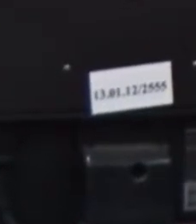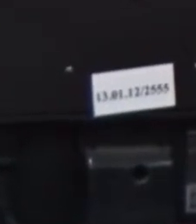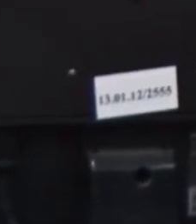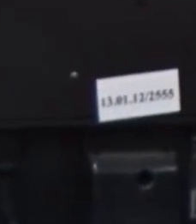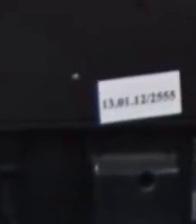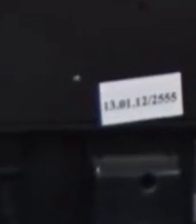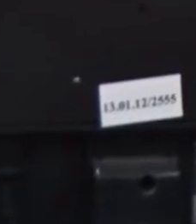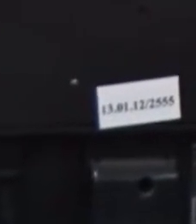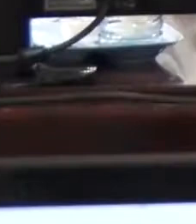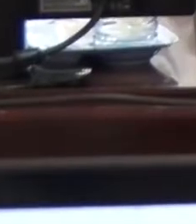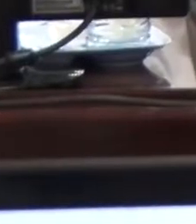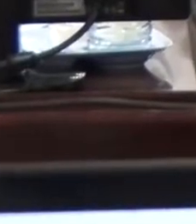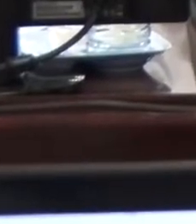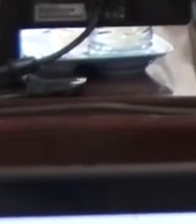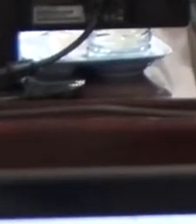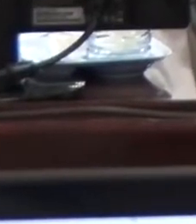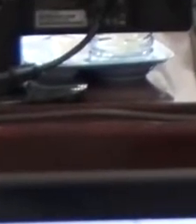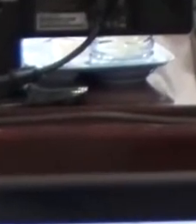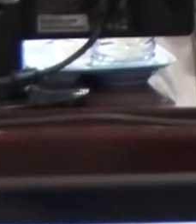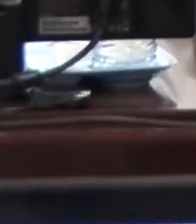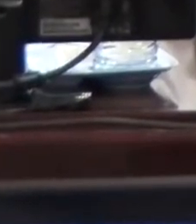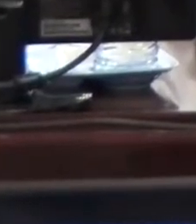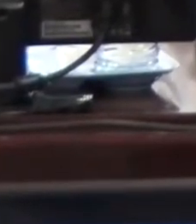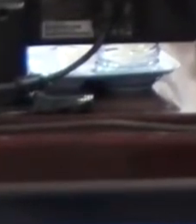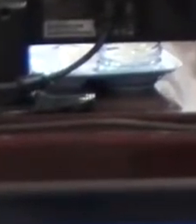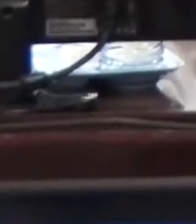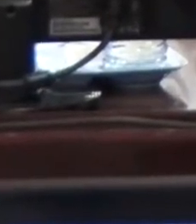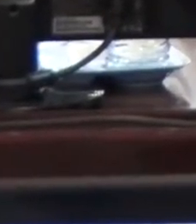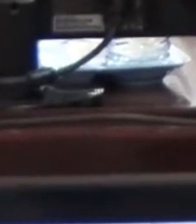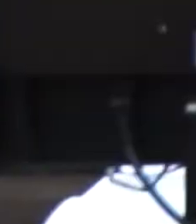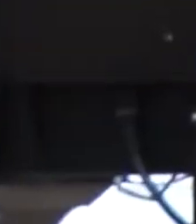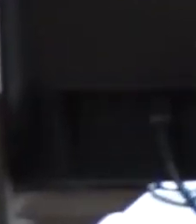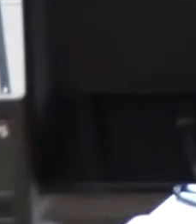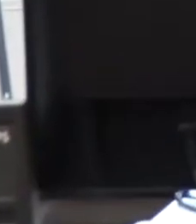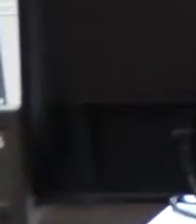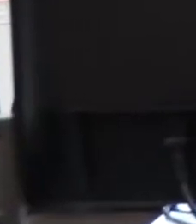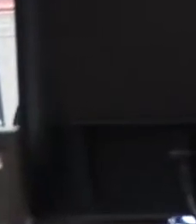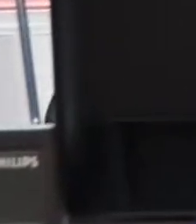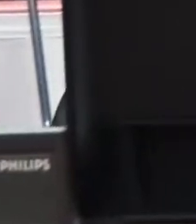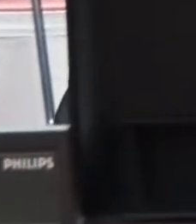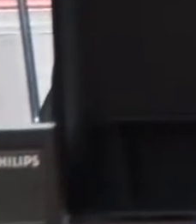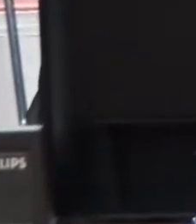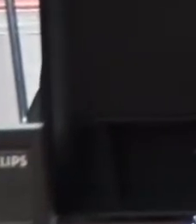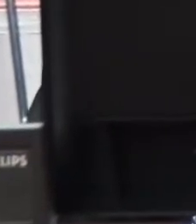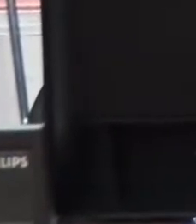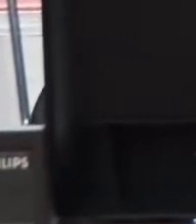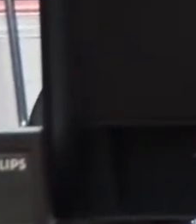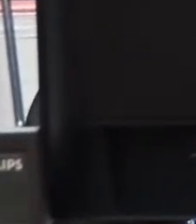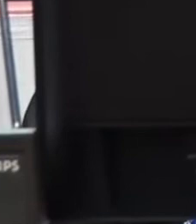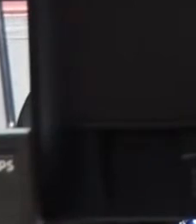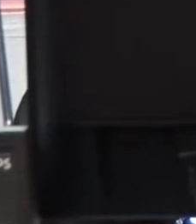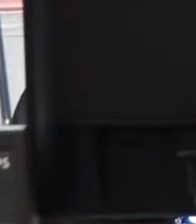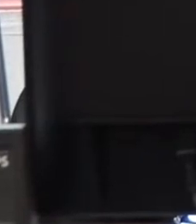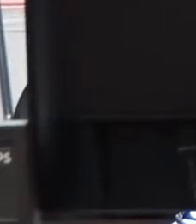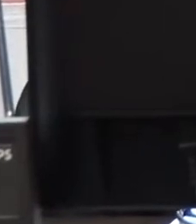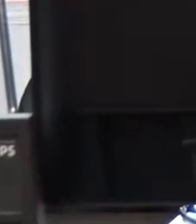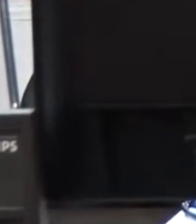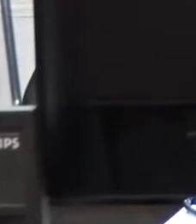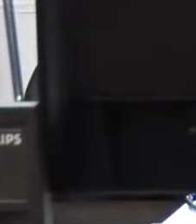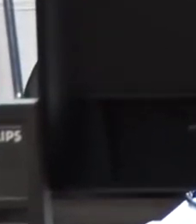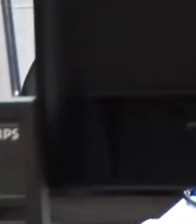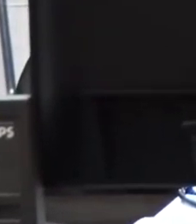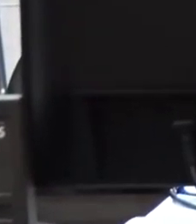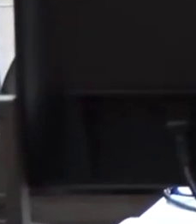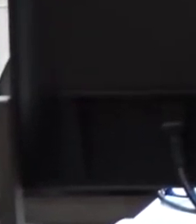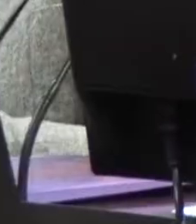าวิทยาลัยราชภัฏสกลนครร่วมให้การต้อนรับคณะศึกษาดูงานจากมหาวิทยาลัยตะวันออกเฉียงใต้ฟิลิปปิน